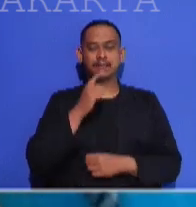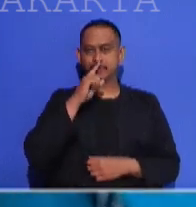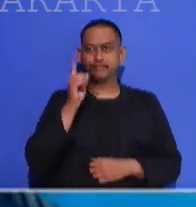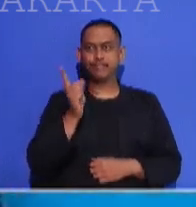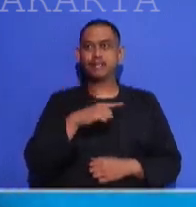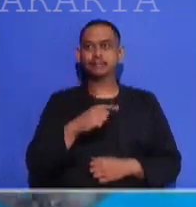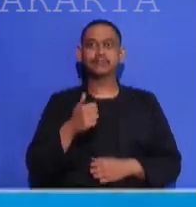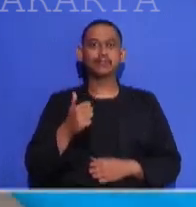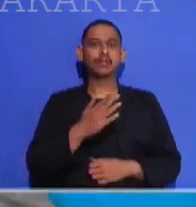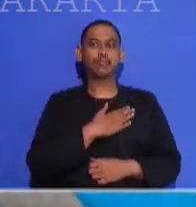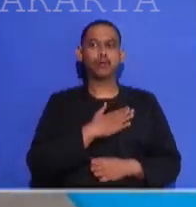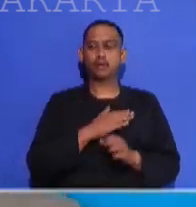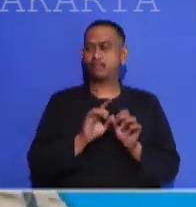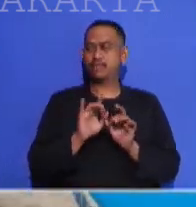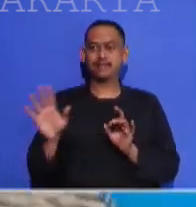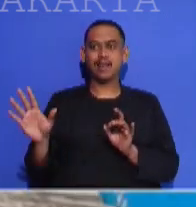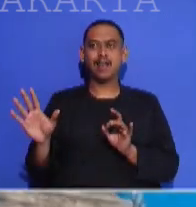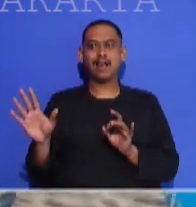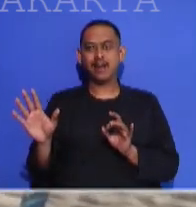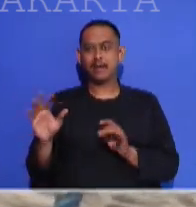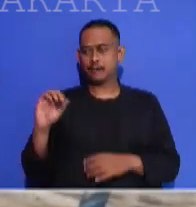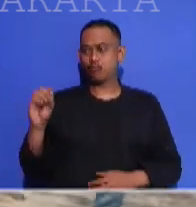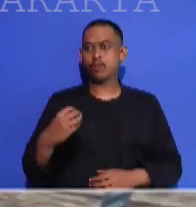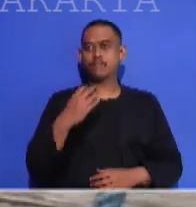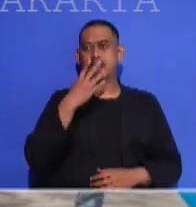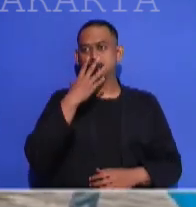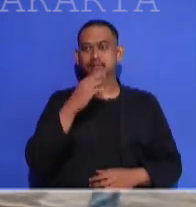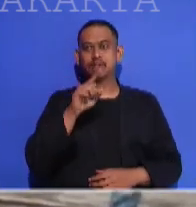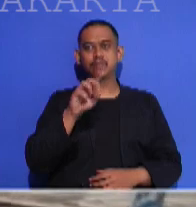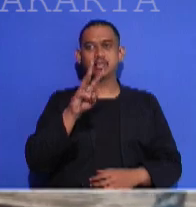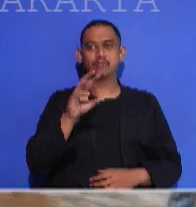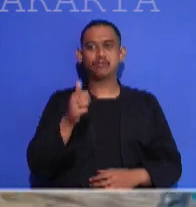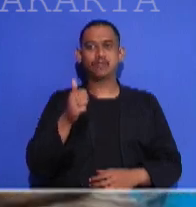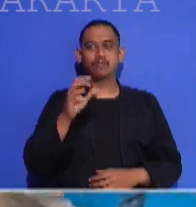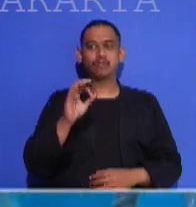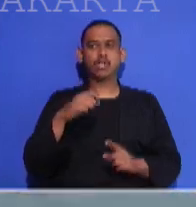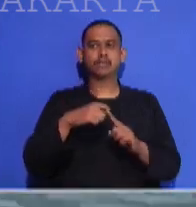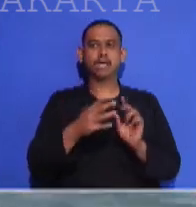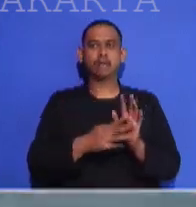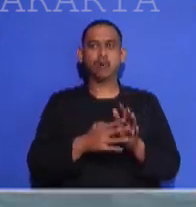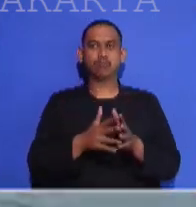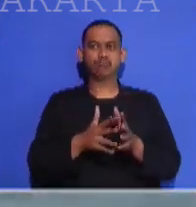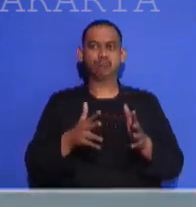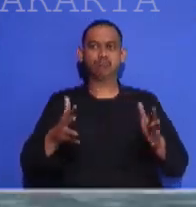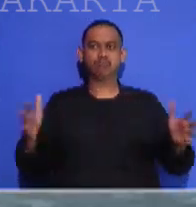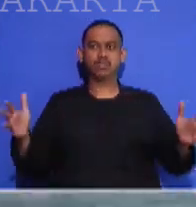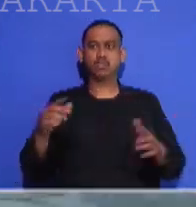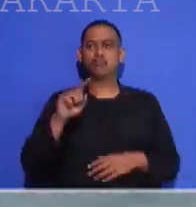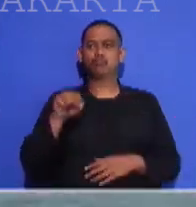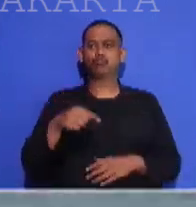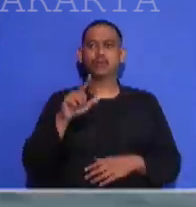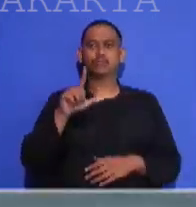Kabupaten lainnya Banyuwangi dengan luas wilayah 3.900 km per dan populasi 1,7 juta